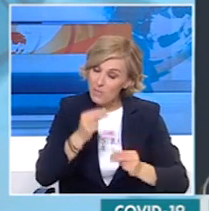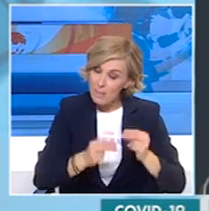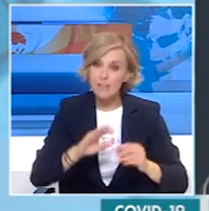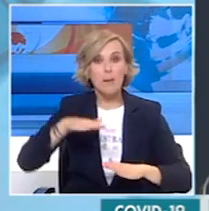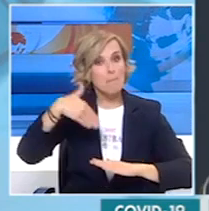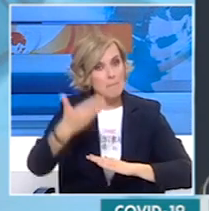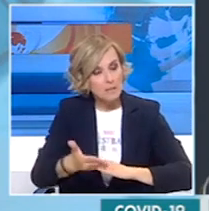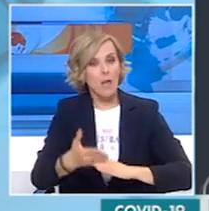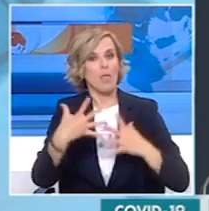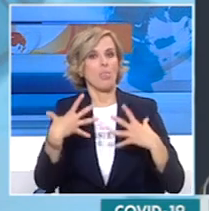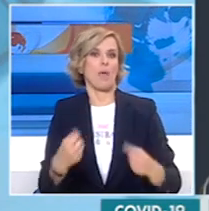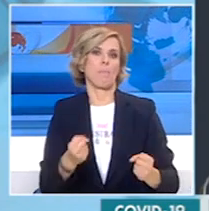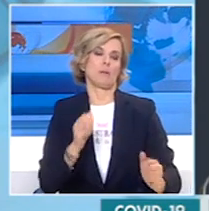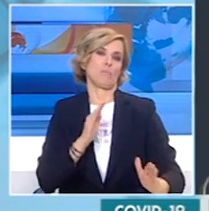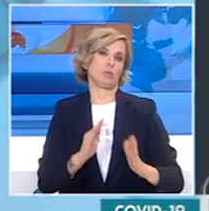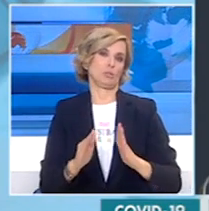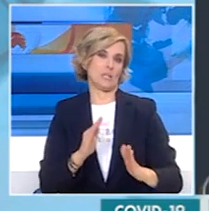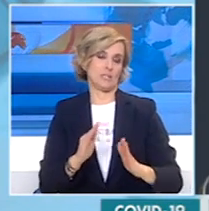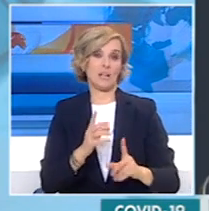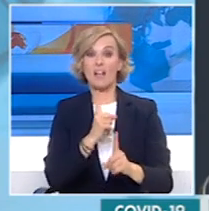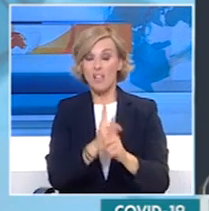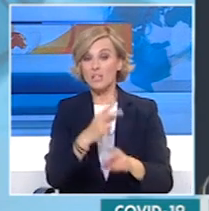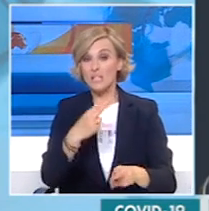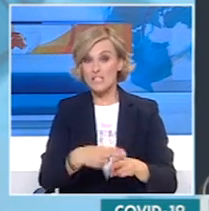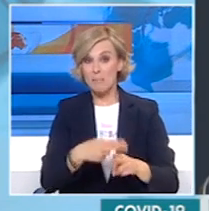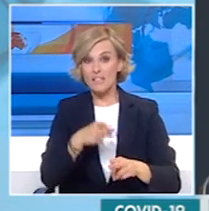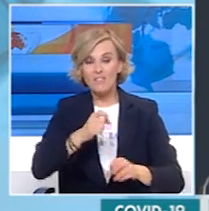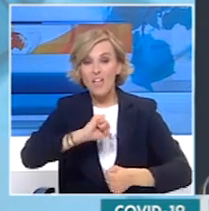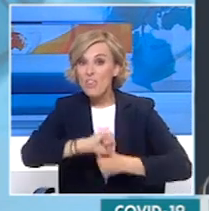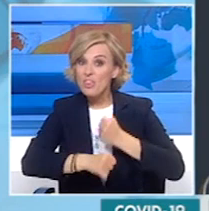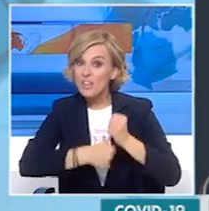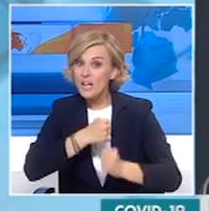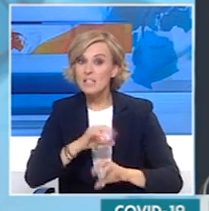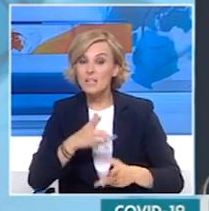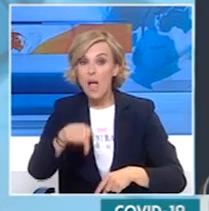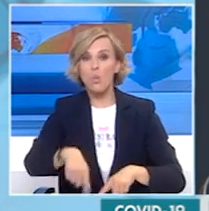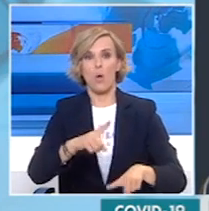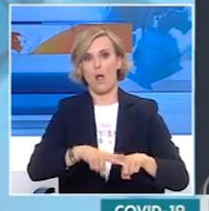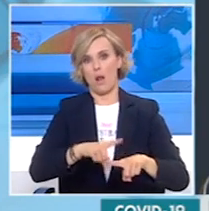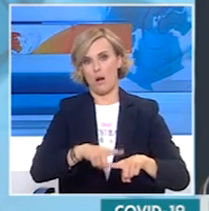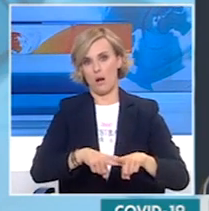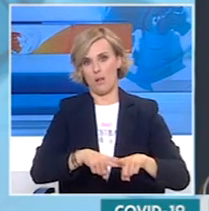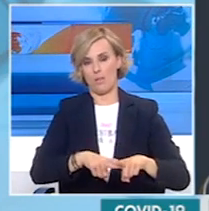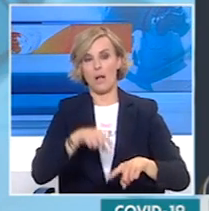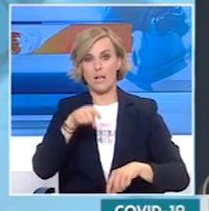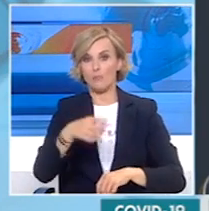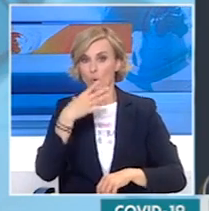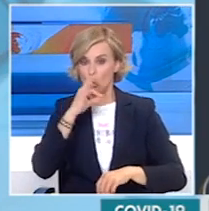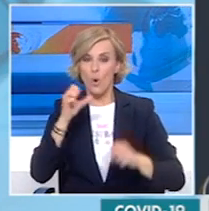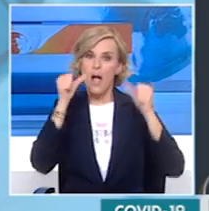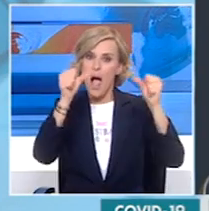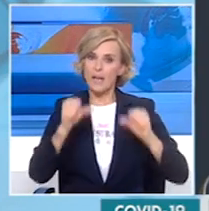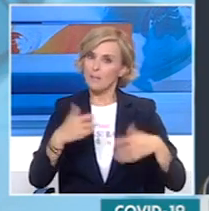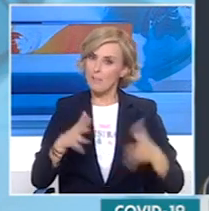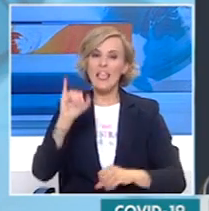κρίση. Το πιο σημαντικό απ' όλα είναι ότι η ιδιαίτερη σημασία αυτής της δράσης θα δοθεί στην Ελλάδα. Γι' αυτό, όπως τονίζεται σε ανακοίνωση